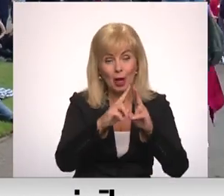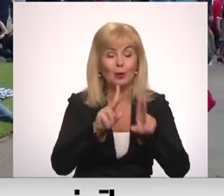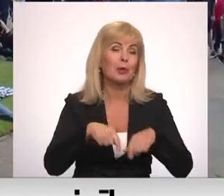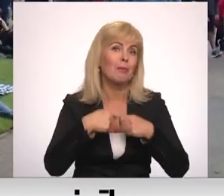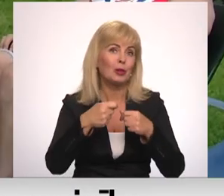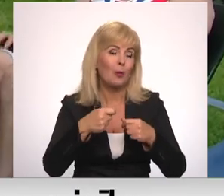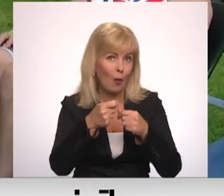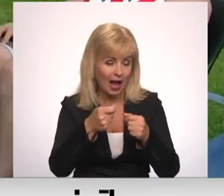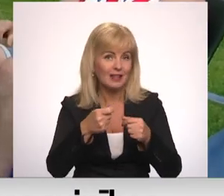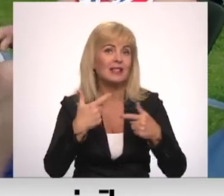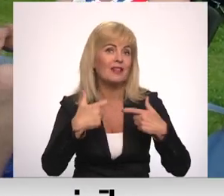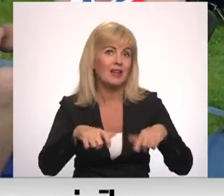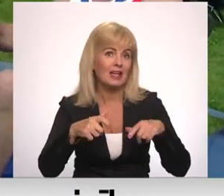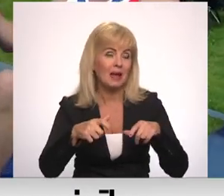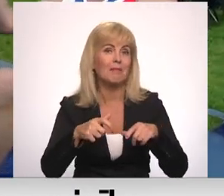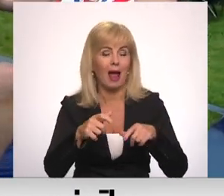šarmu.